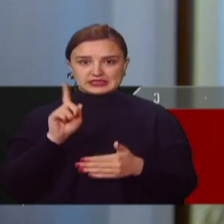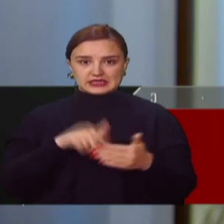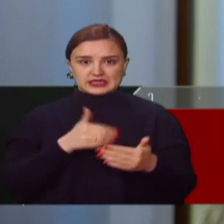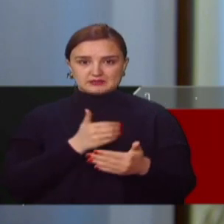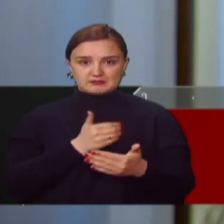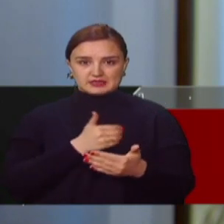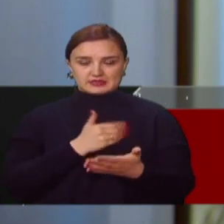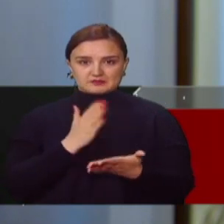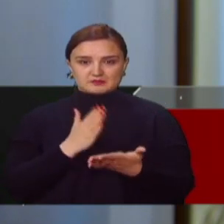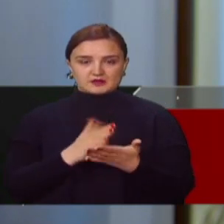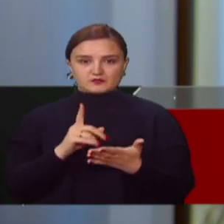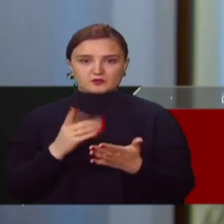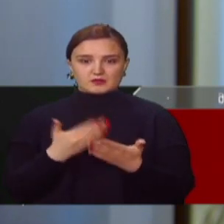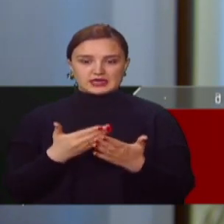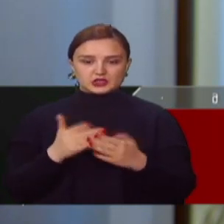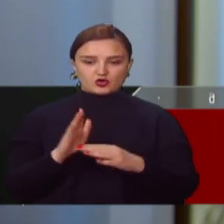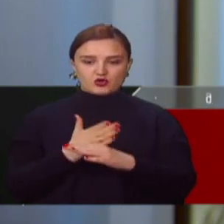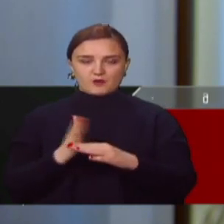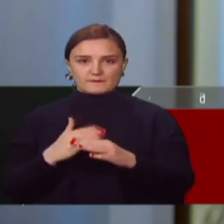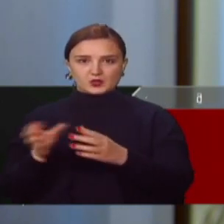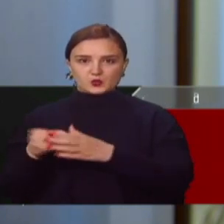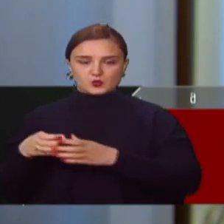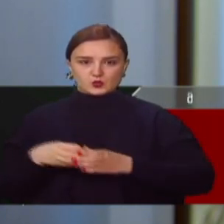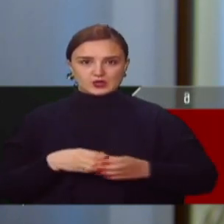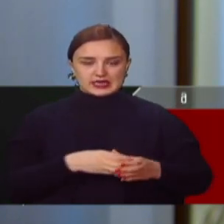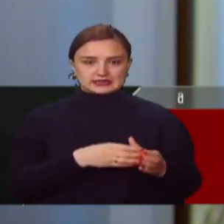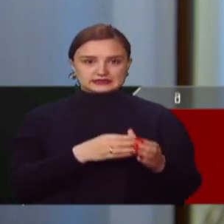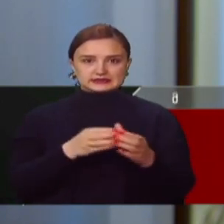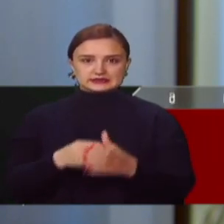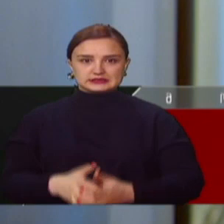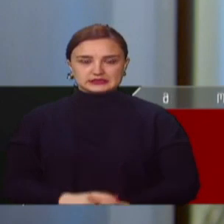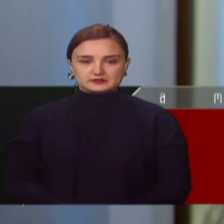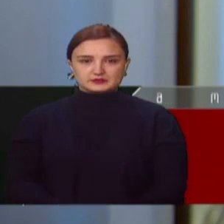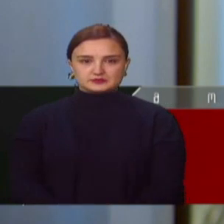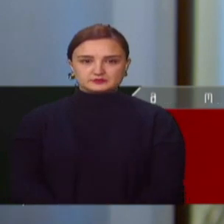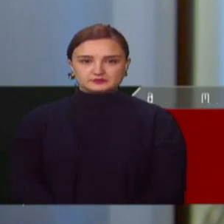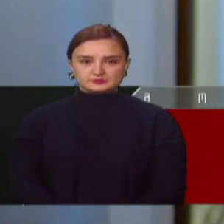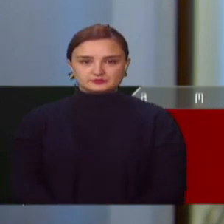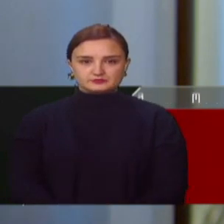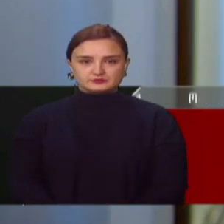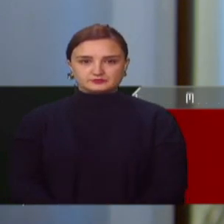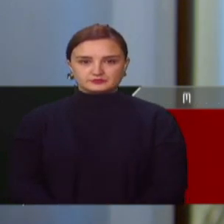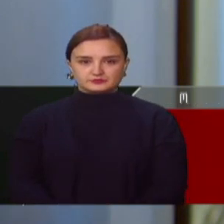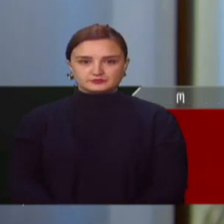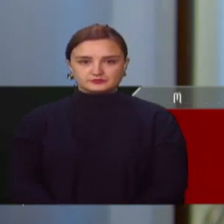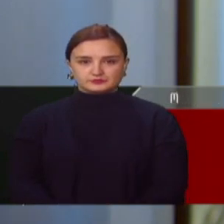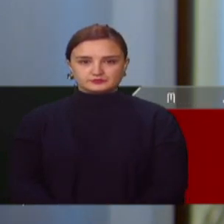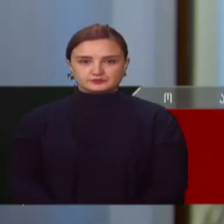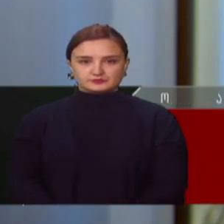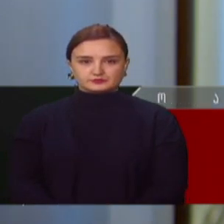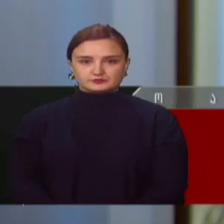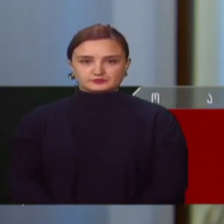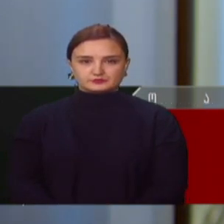როგორც გითხარით, დაუშვათ კონფიგურაციების რაღაც ასე ვთქვათ სლა კონფიგურაციებისგან